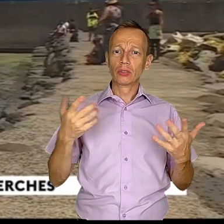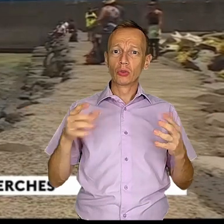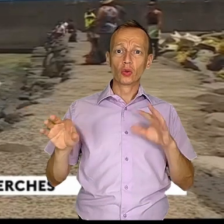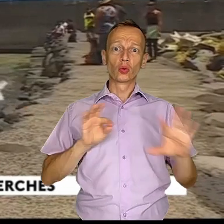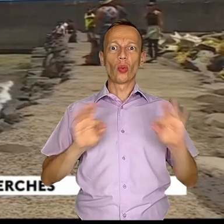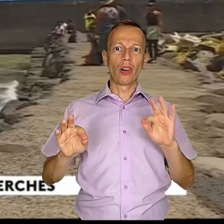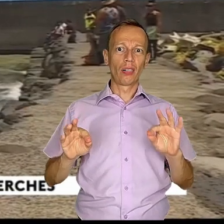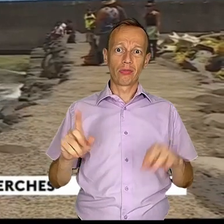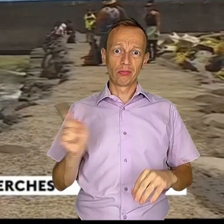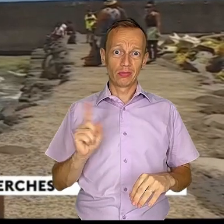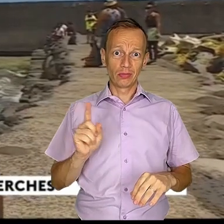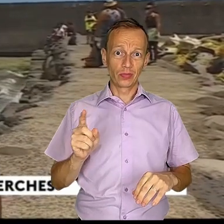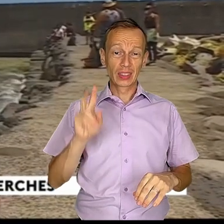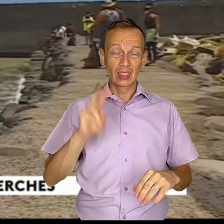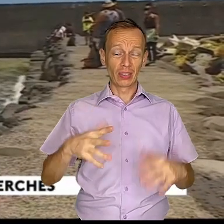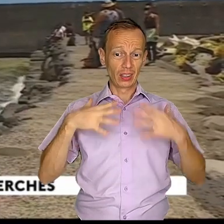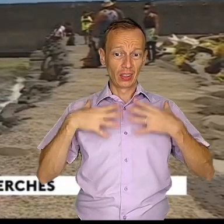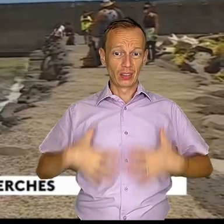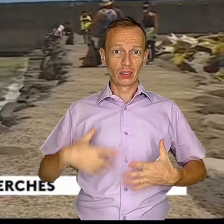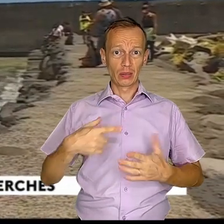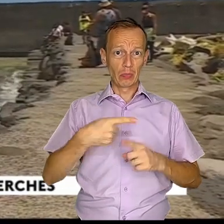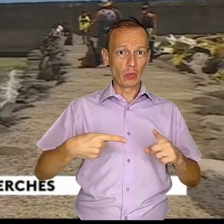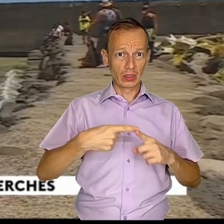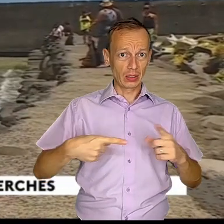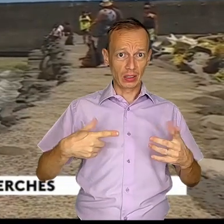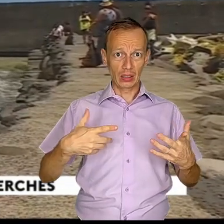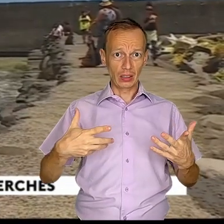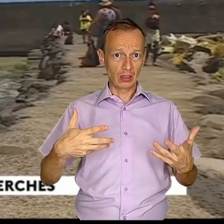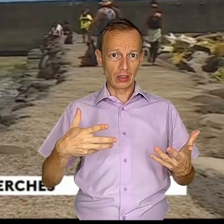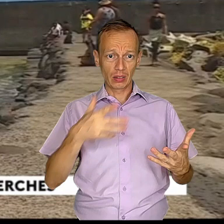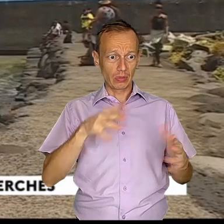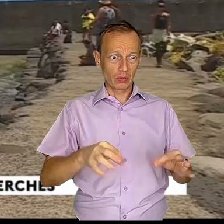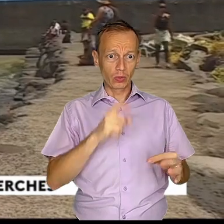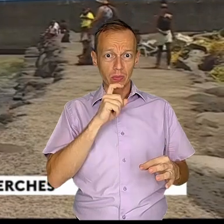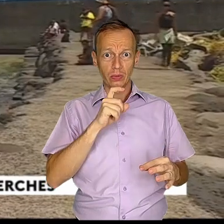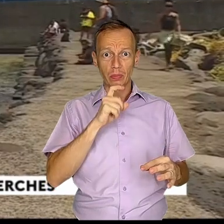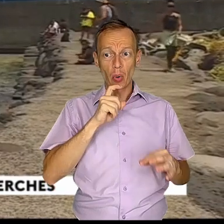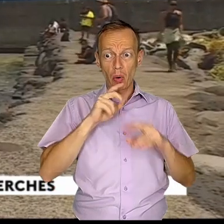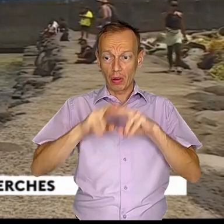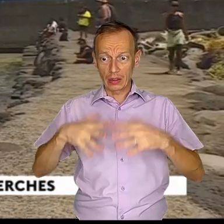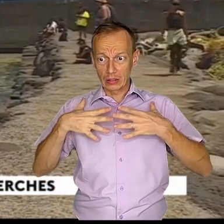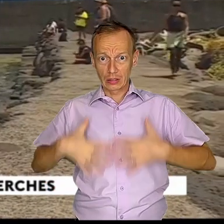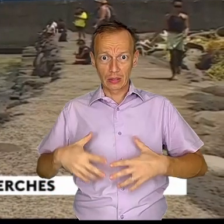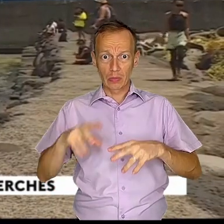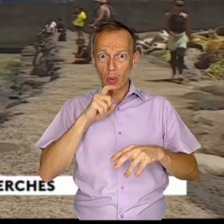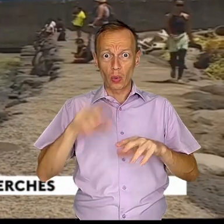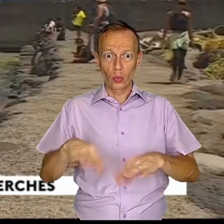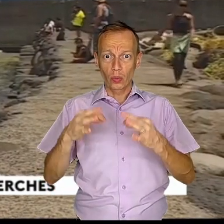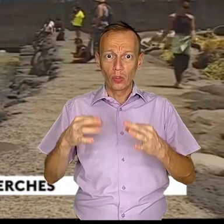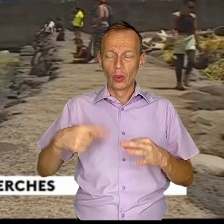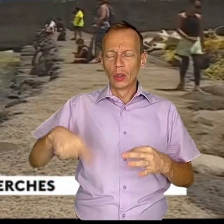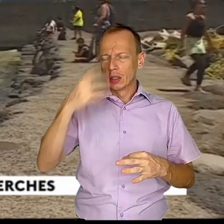de joie par rapport au fait qu'une partie a été retrouvée. La tristesse encore est au cœur de cette famille